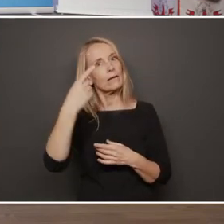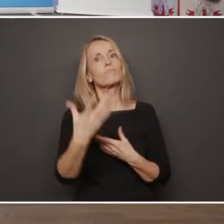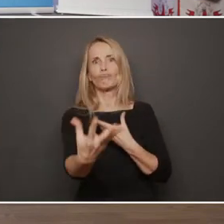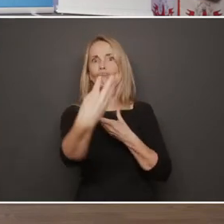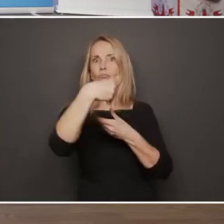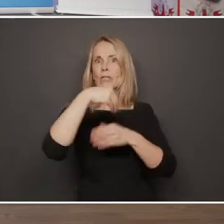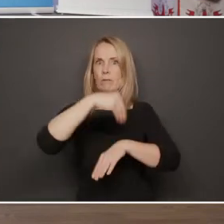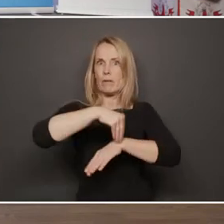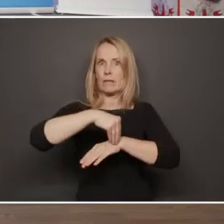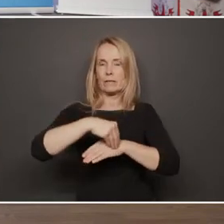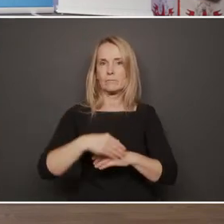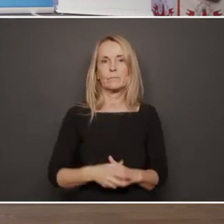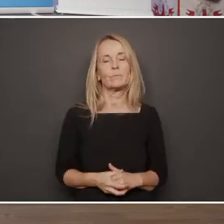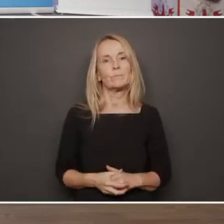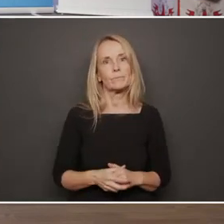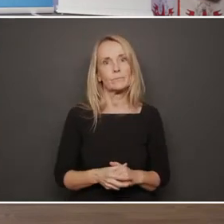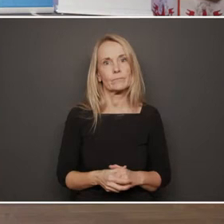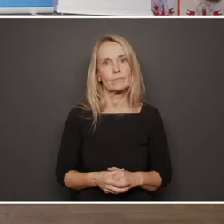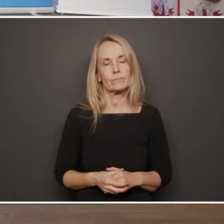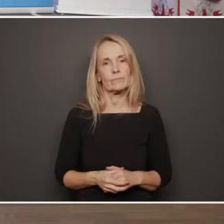teilen.